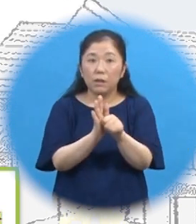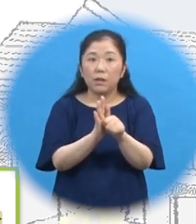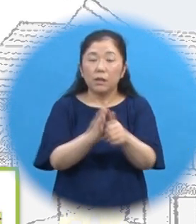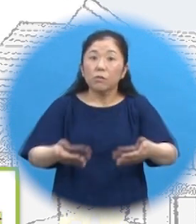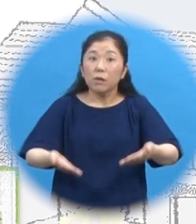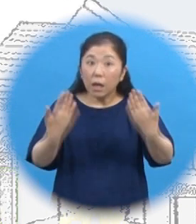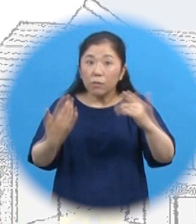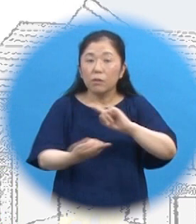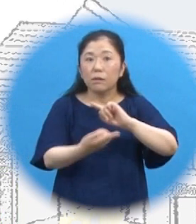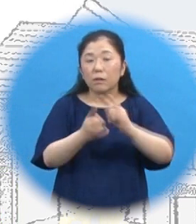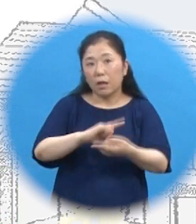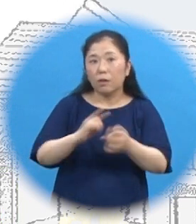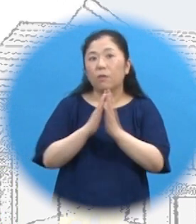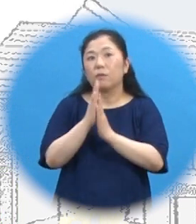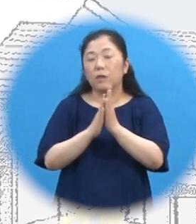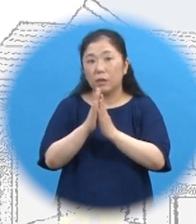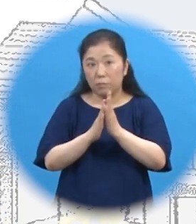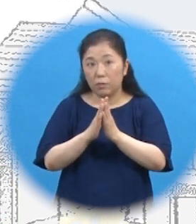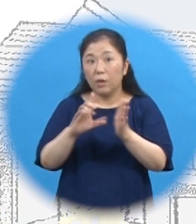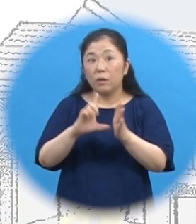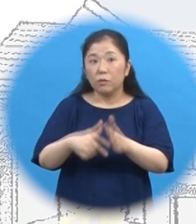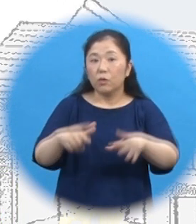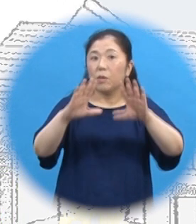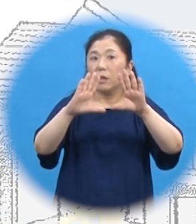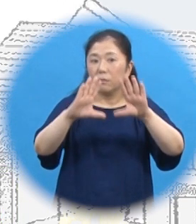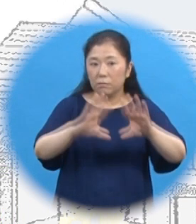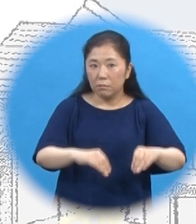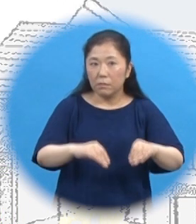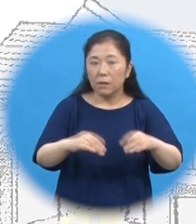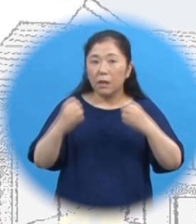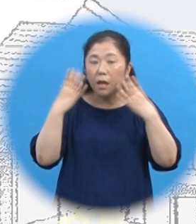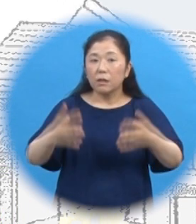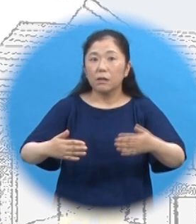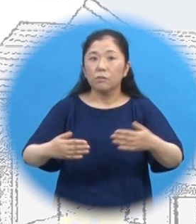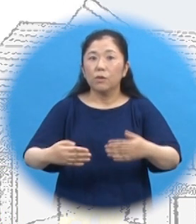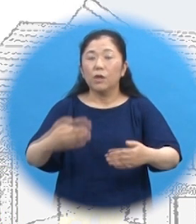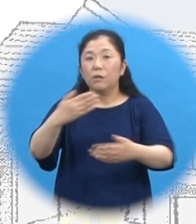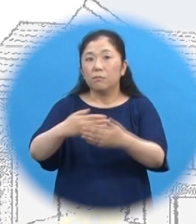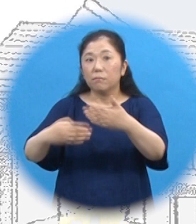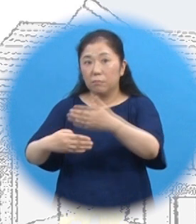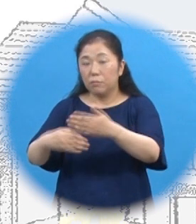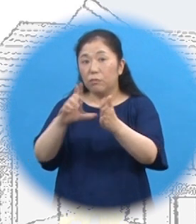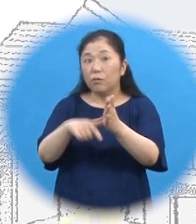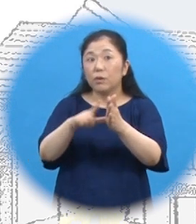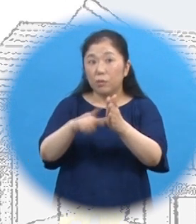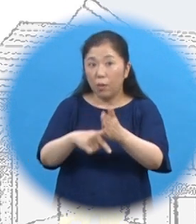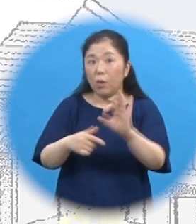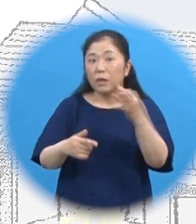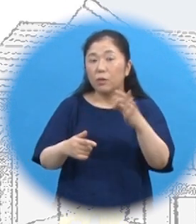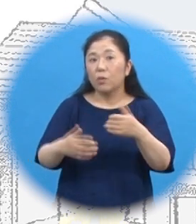お願いします。その場合、撤去や作り替えに対し費用の一部を補助する制度もあります